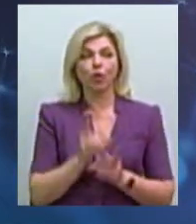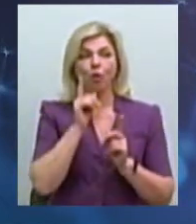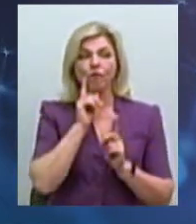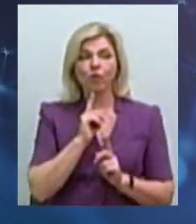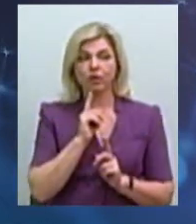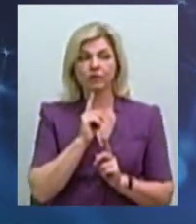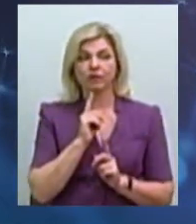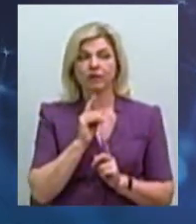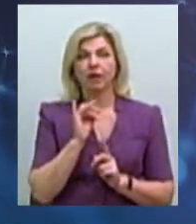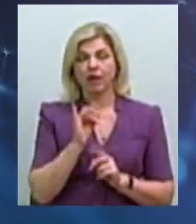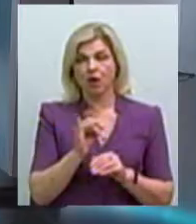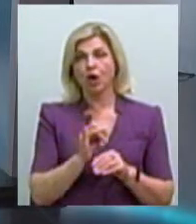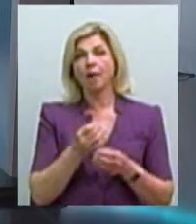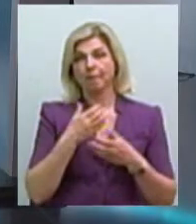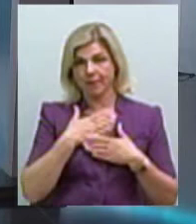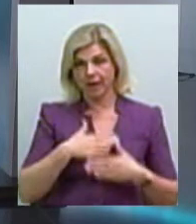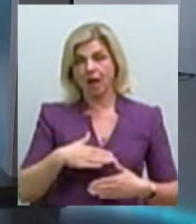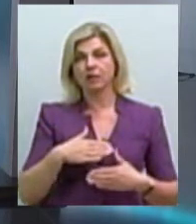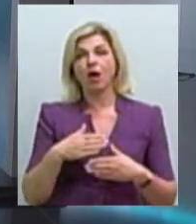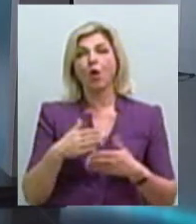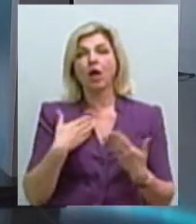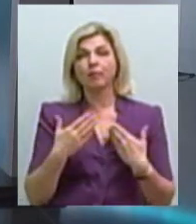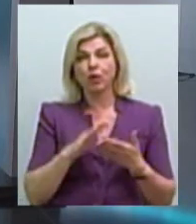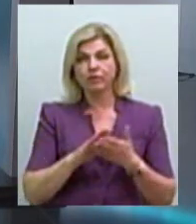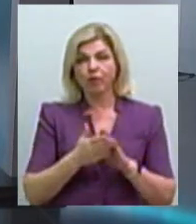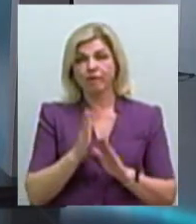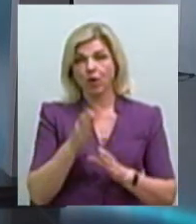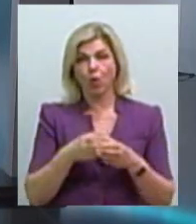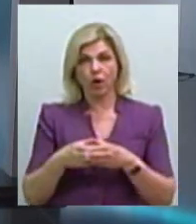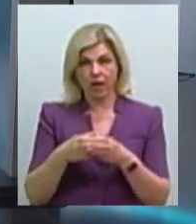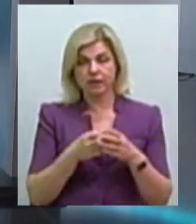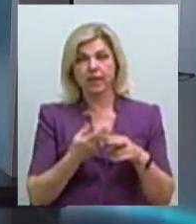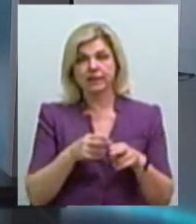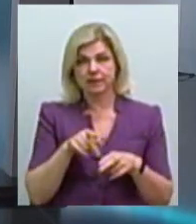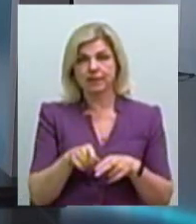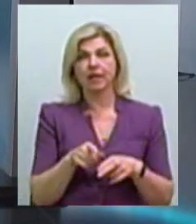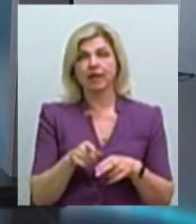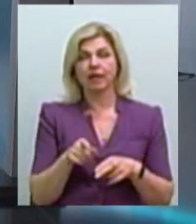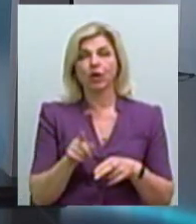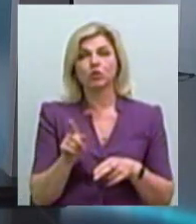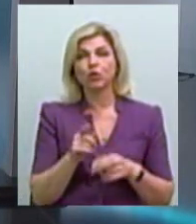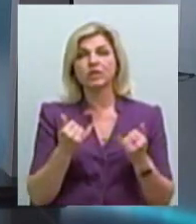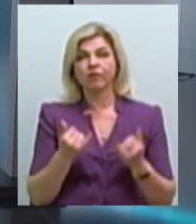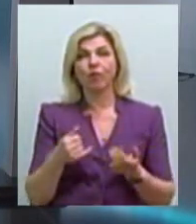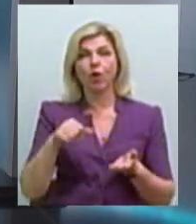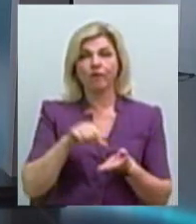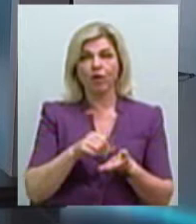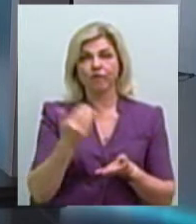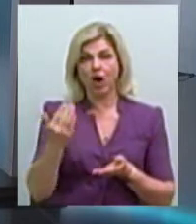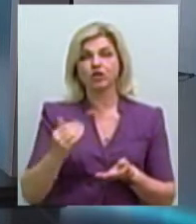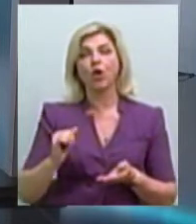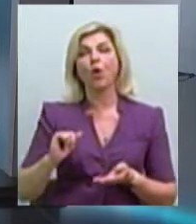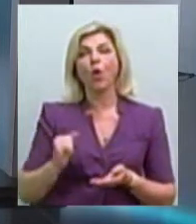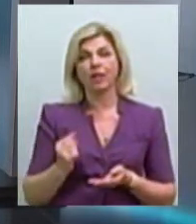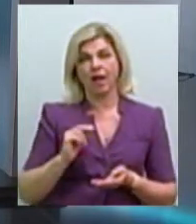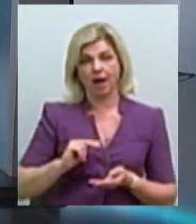комфортної та доброзичливої атмосфери в колективі, це саме те, що сьогодні героїня сюжету, ваша колега Світлана Начинова,